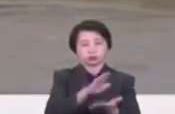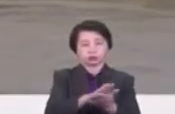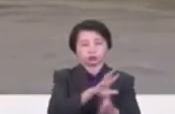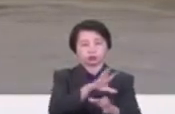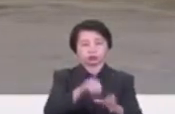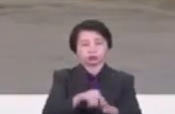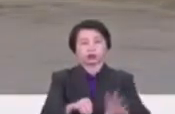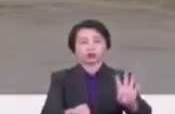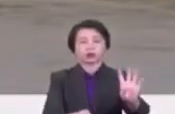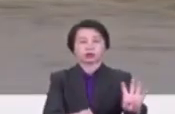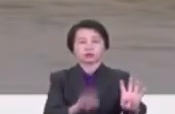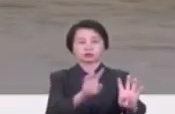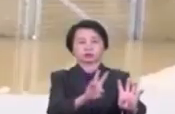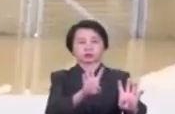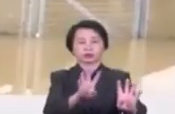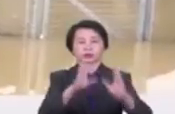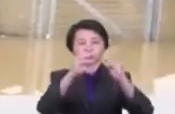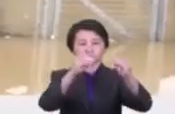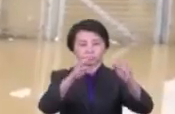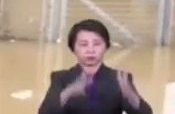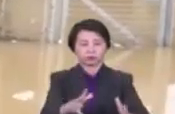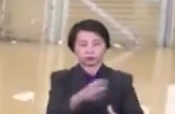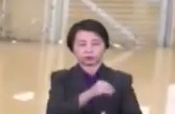melibatkan 474 guru dan